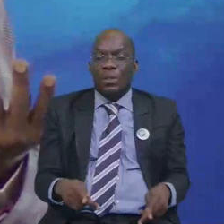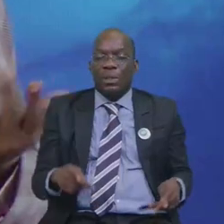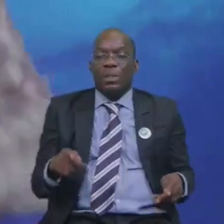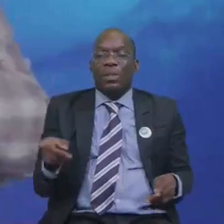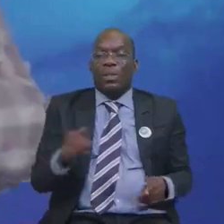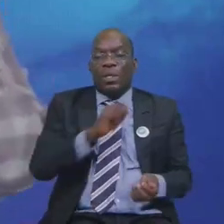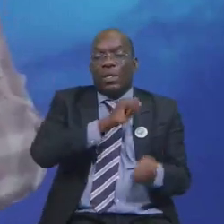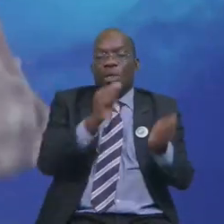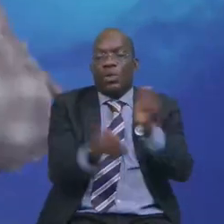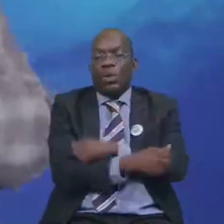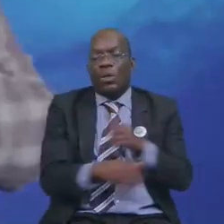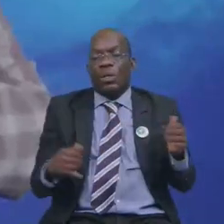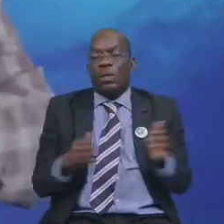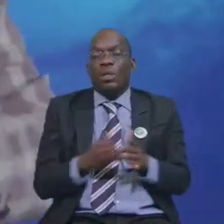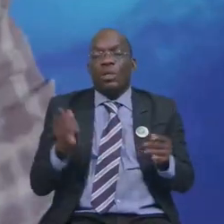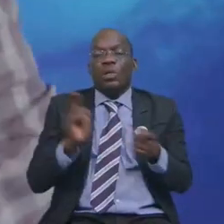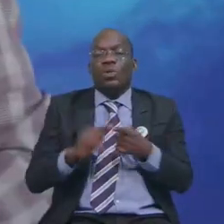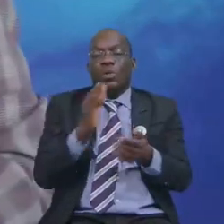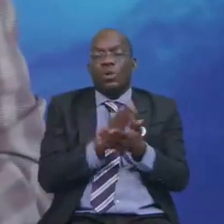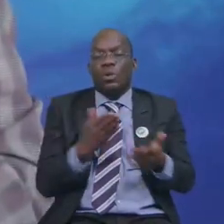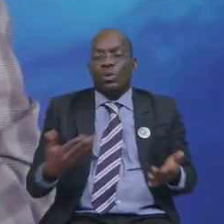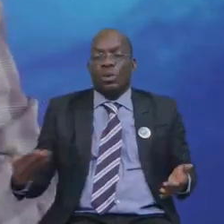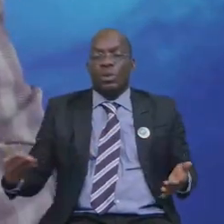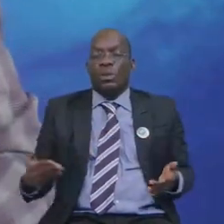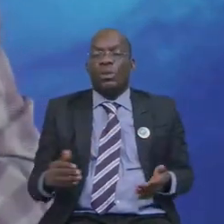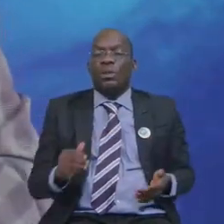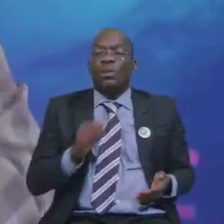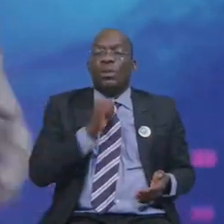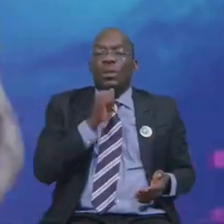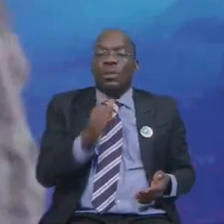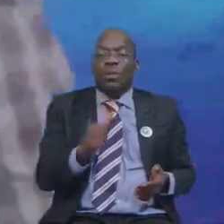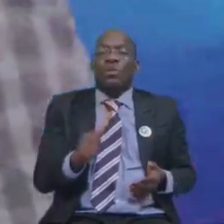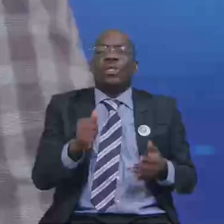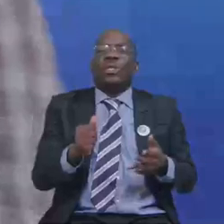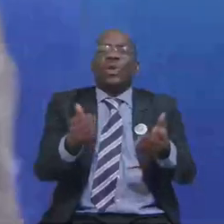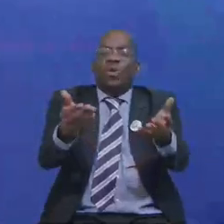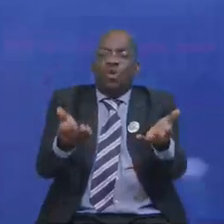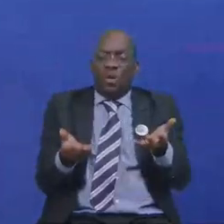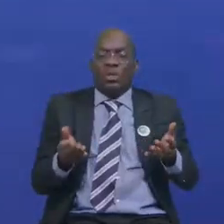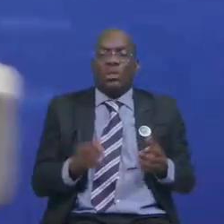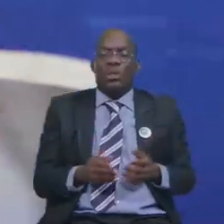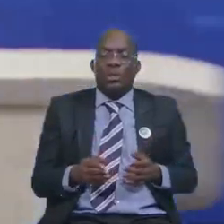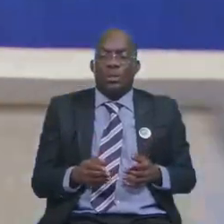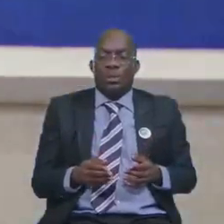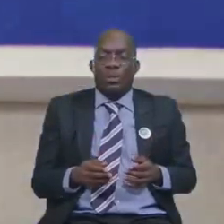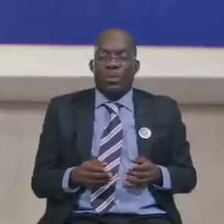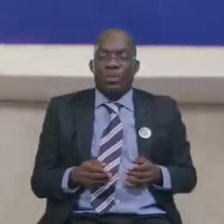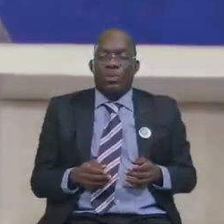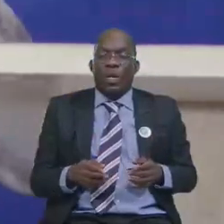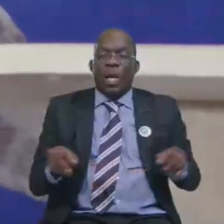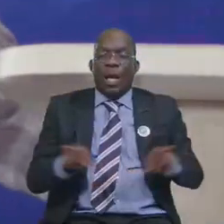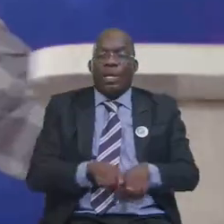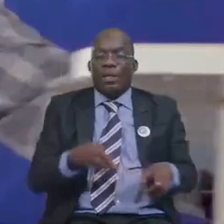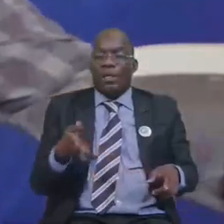en quelque chose d'indésirables il y a donc l'argent contre fait